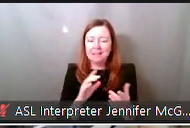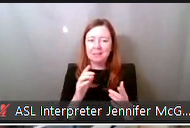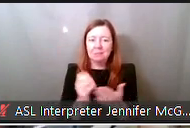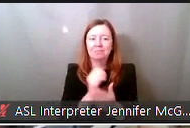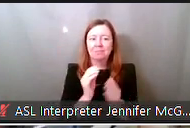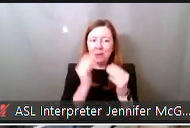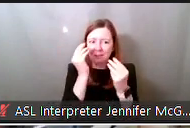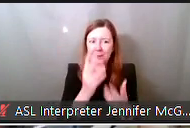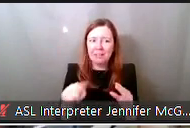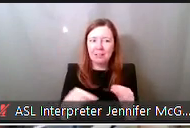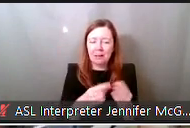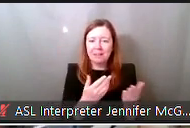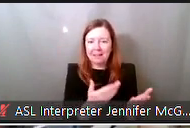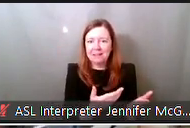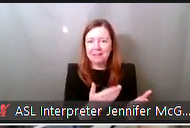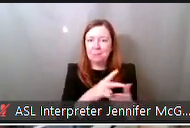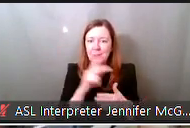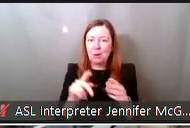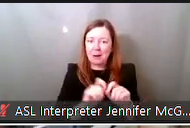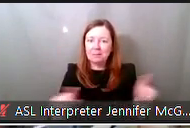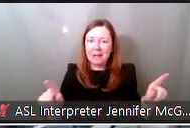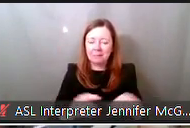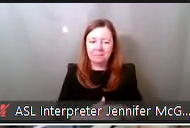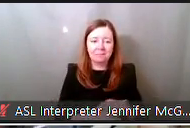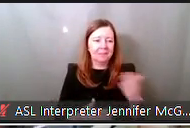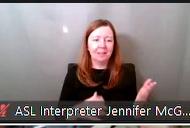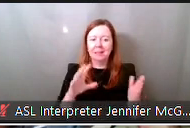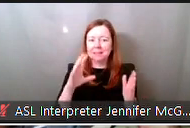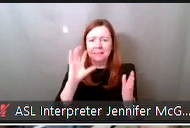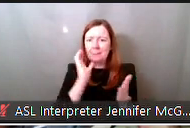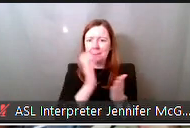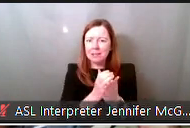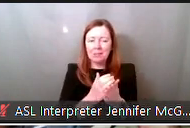那最后呢，我会跟大家分享这方面的信息。